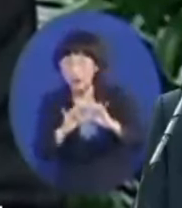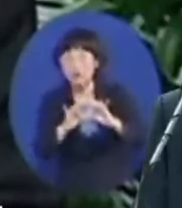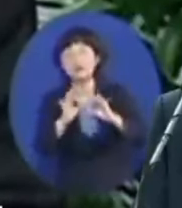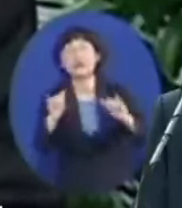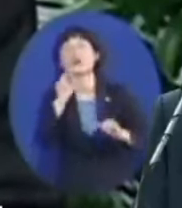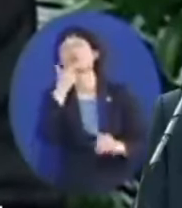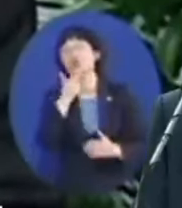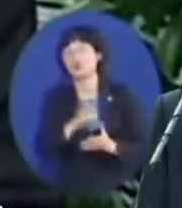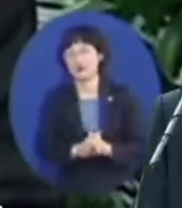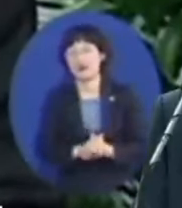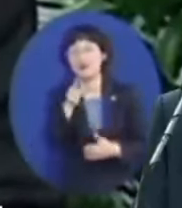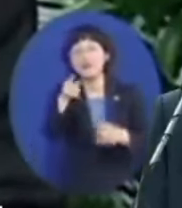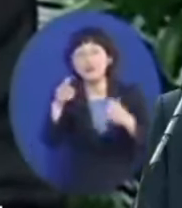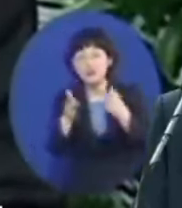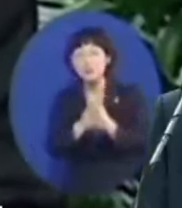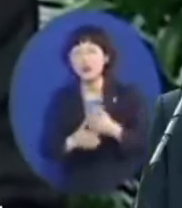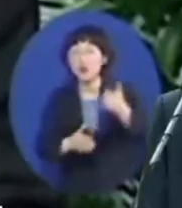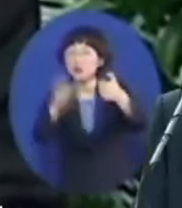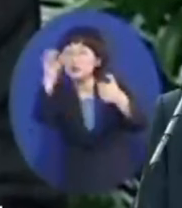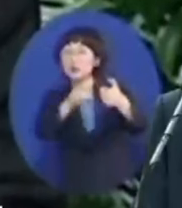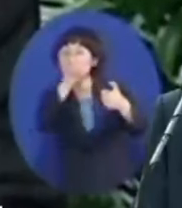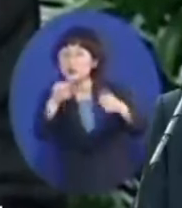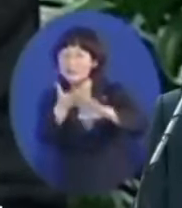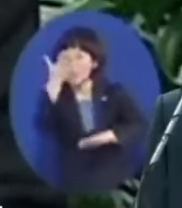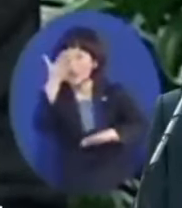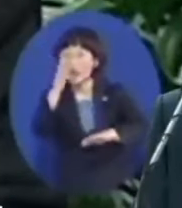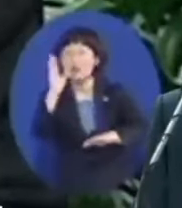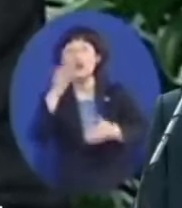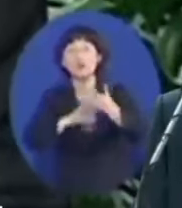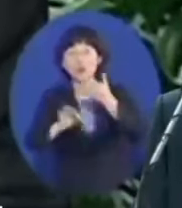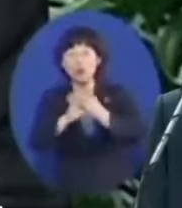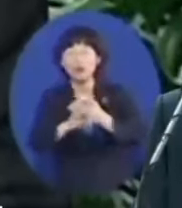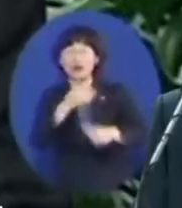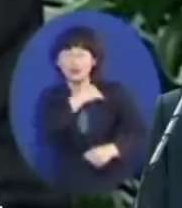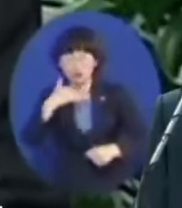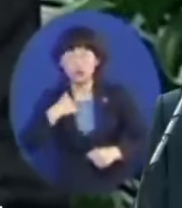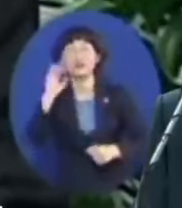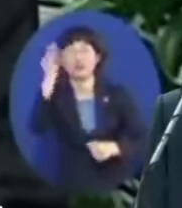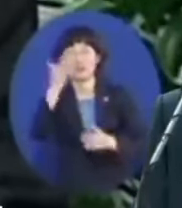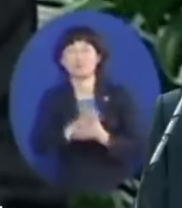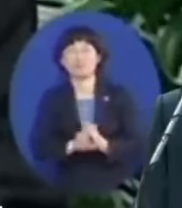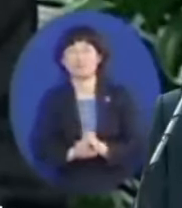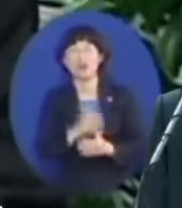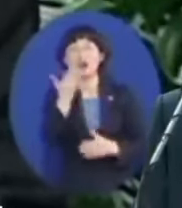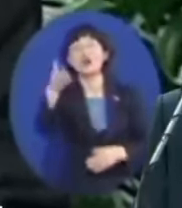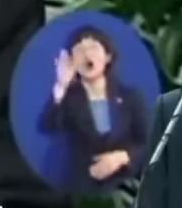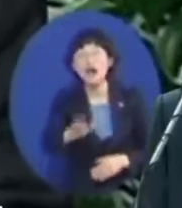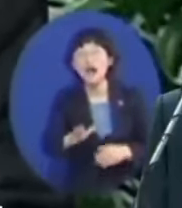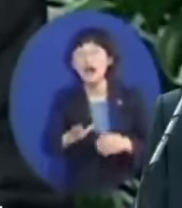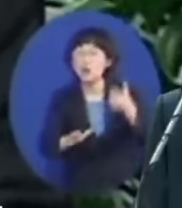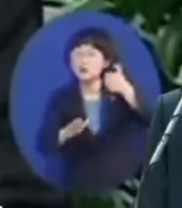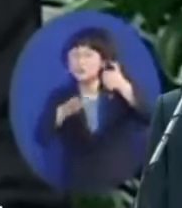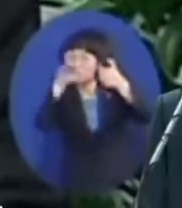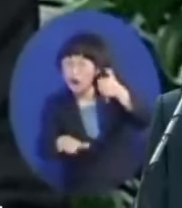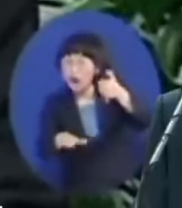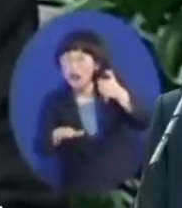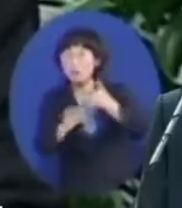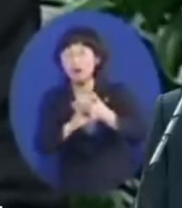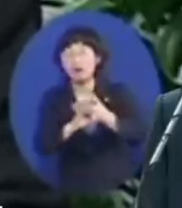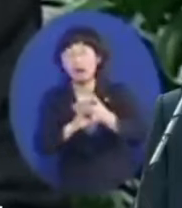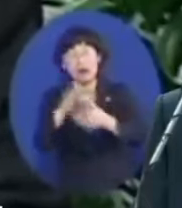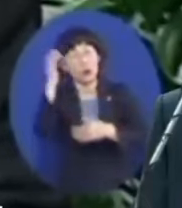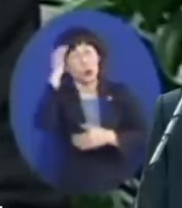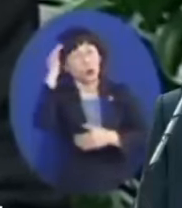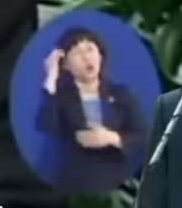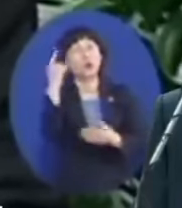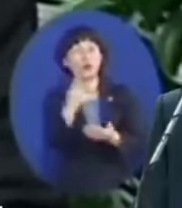없습니다. 그러므로 50% 이상만 되면 충분히 좋습니다. 그러나 그 이하가 되면 상당한 고통을